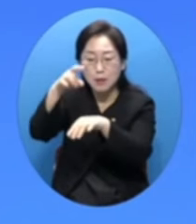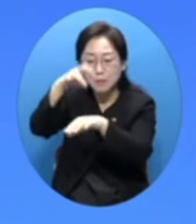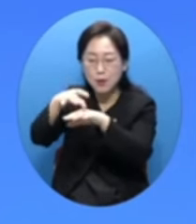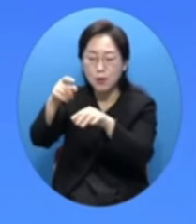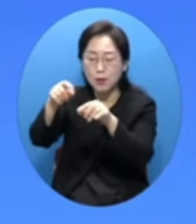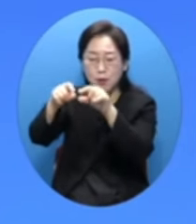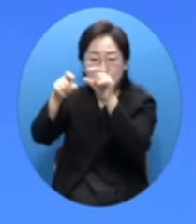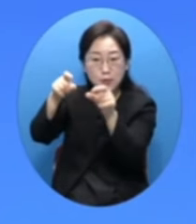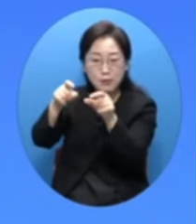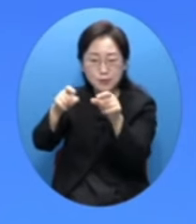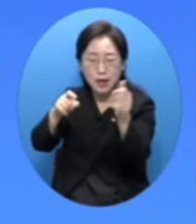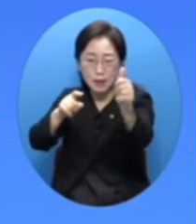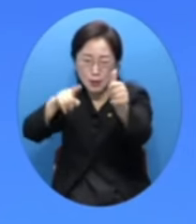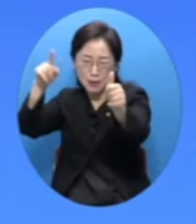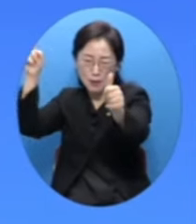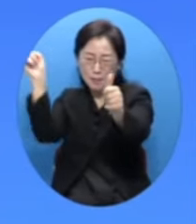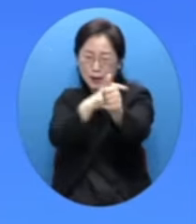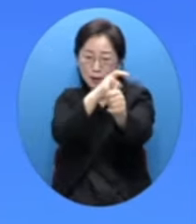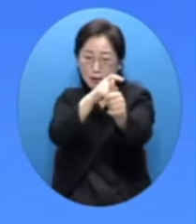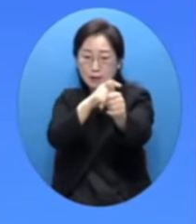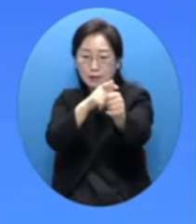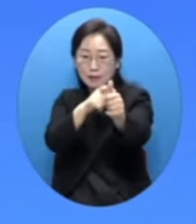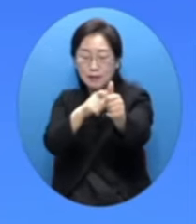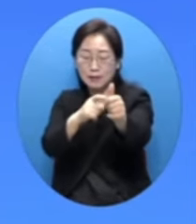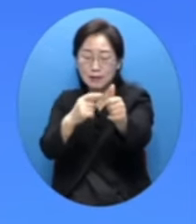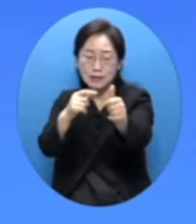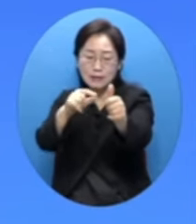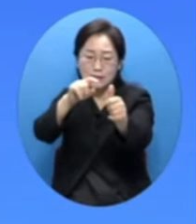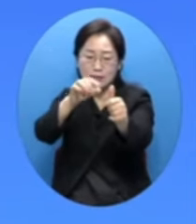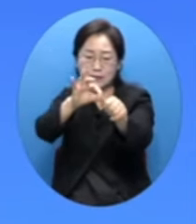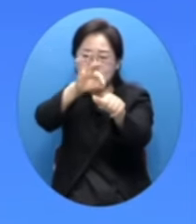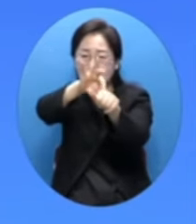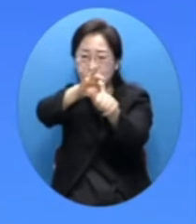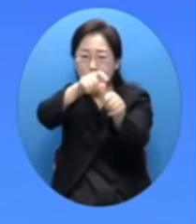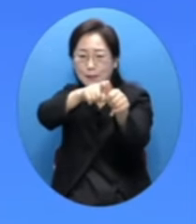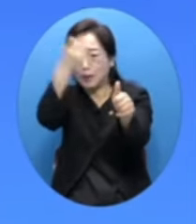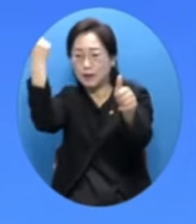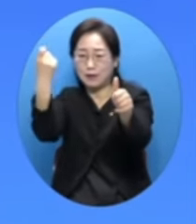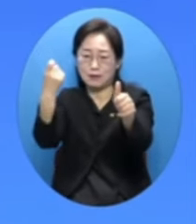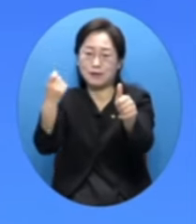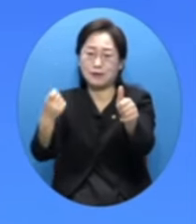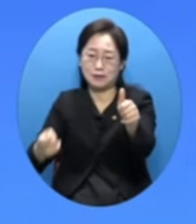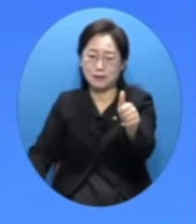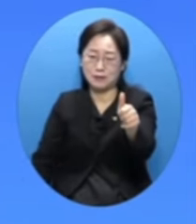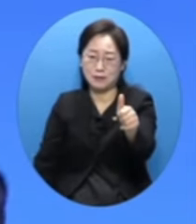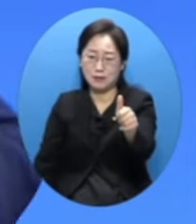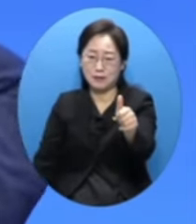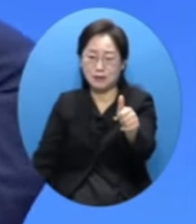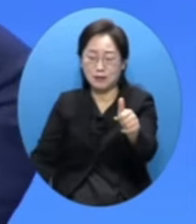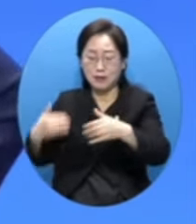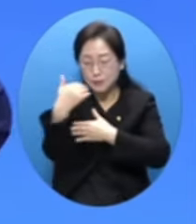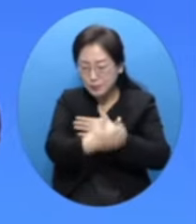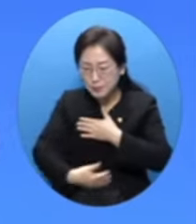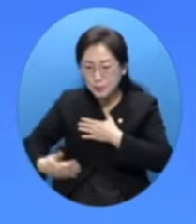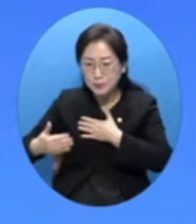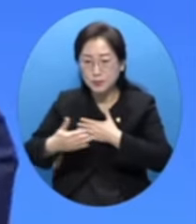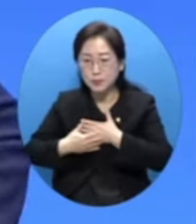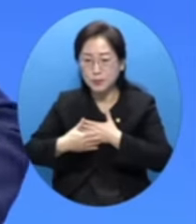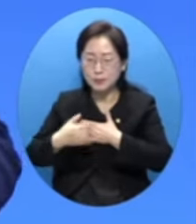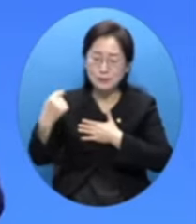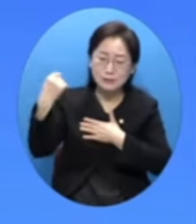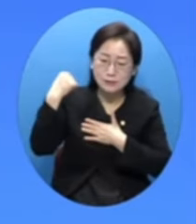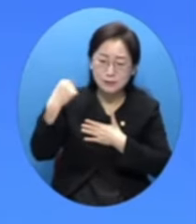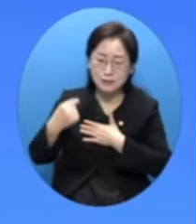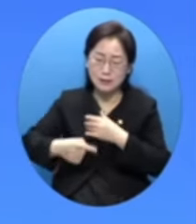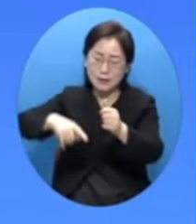있어서 한번 등을 때리면 살점을 파고 들어가서 살이 파야 들어갑니다 그래서 온 등이이 채찍을